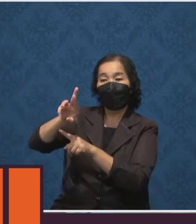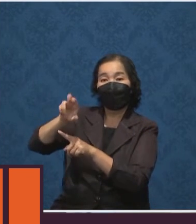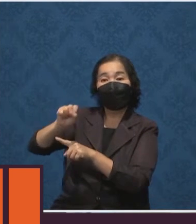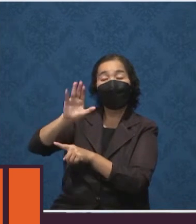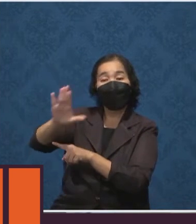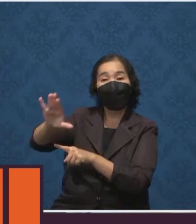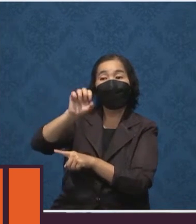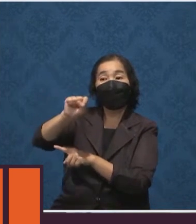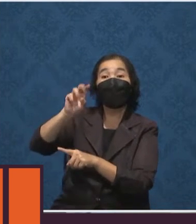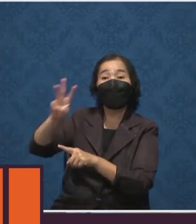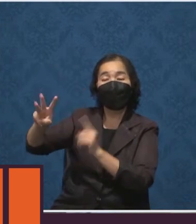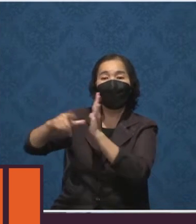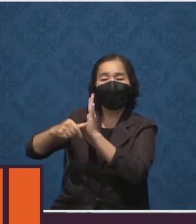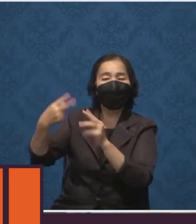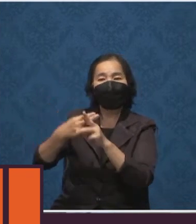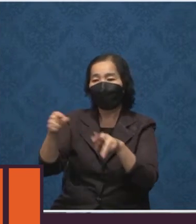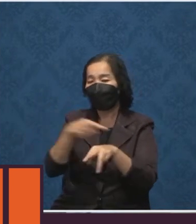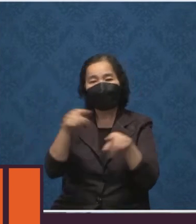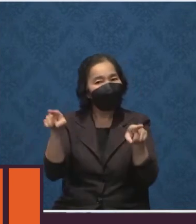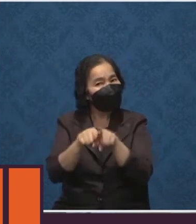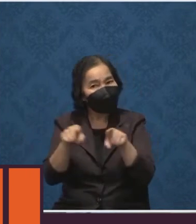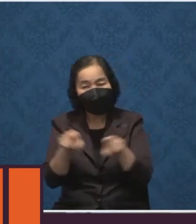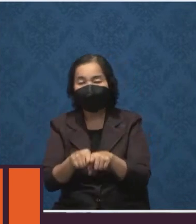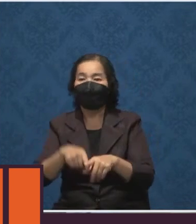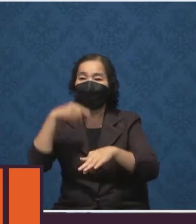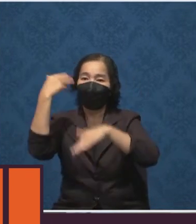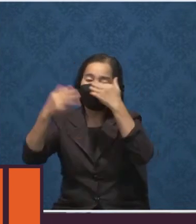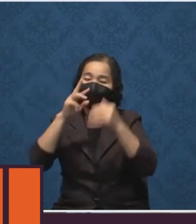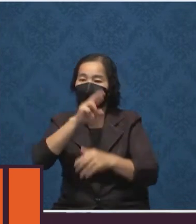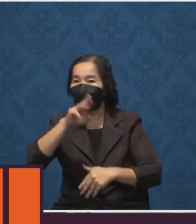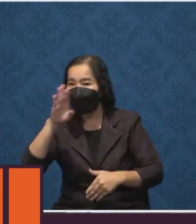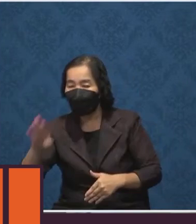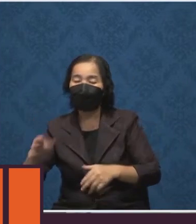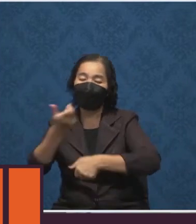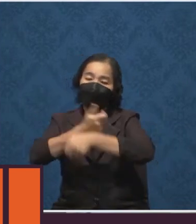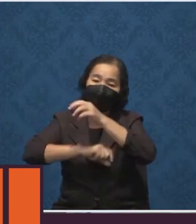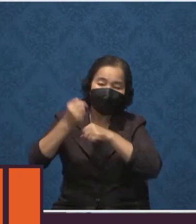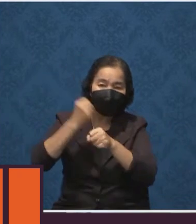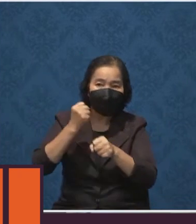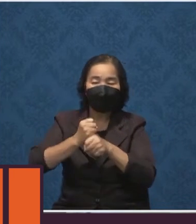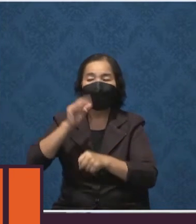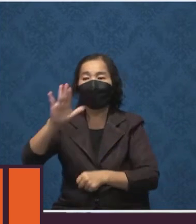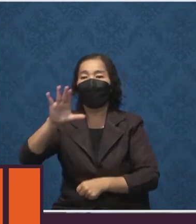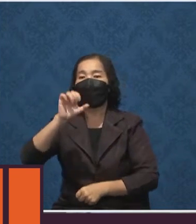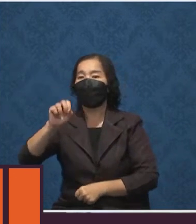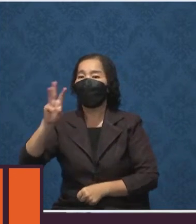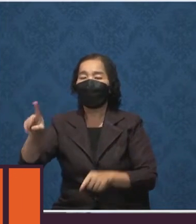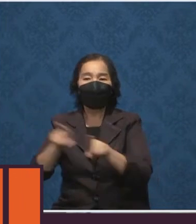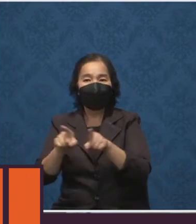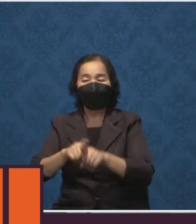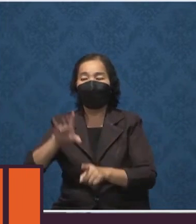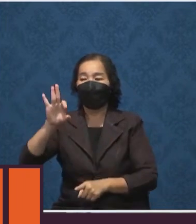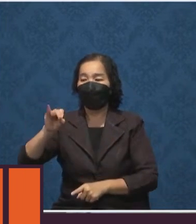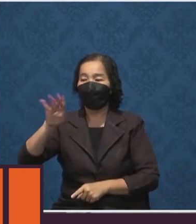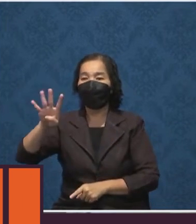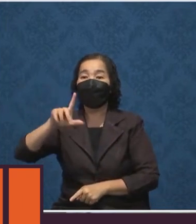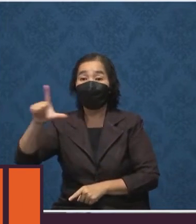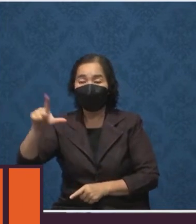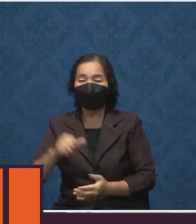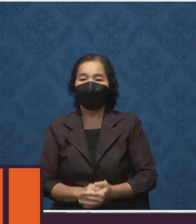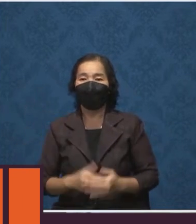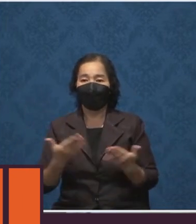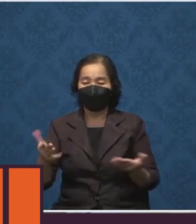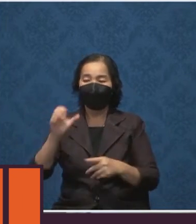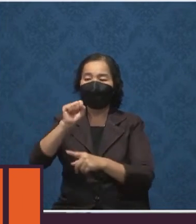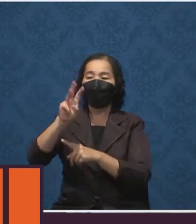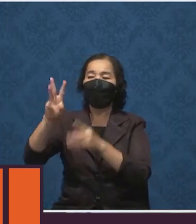โครงการชื่อเดวกัเลยพัฒนาระบบประชุมผ่านซ้อเรีโิเพื่สบศยกเดีบังานขสมาชิุทสบาง94 ล้าน ผมถามวสอว